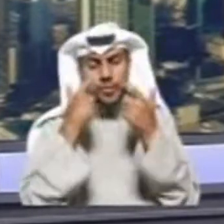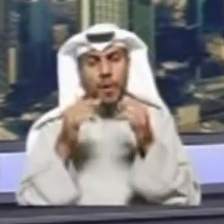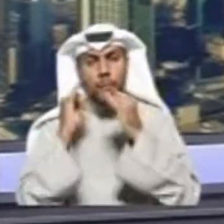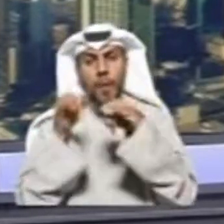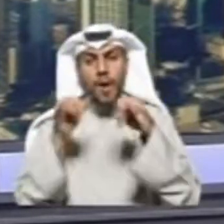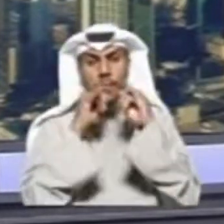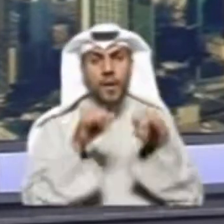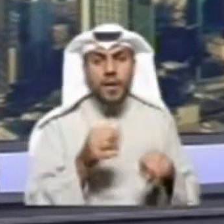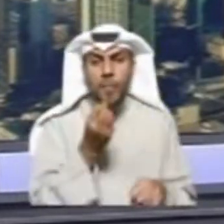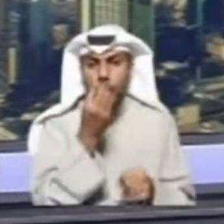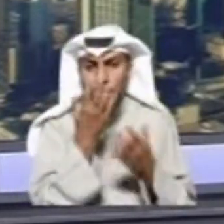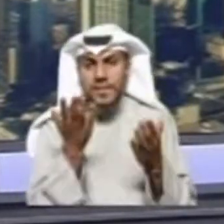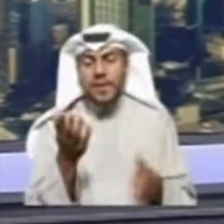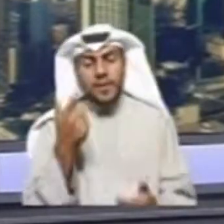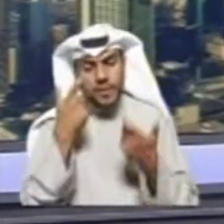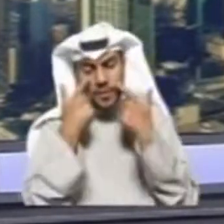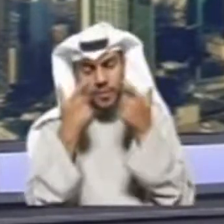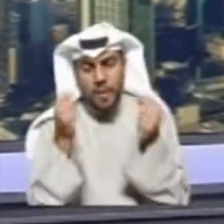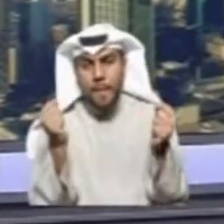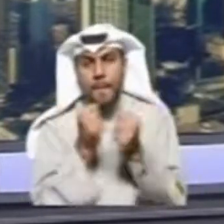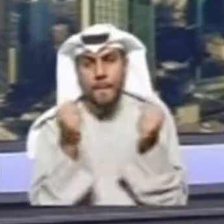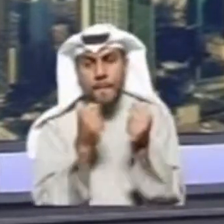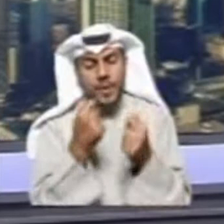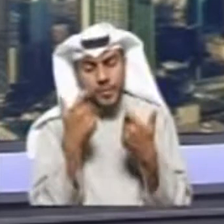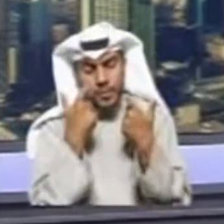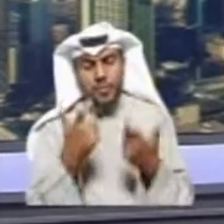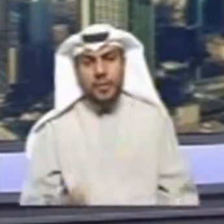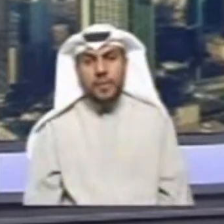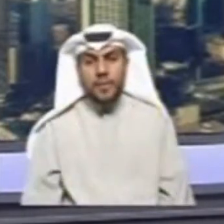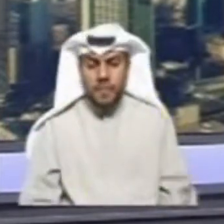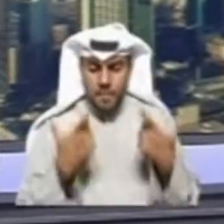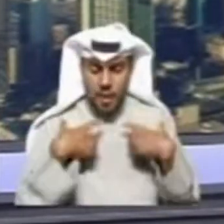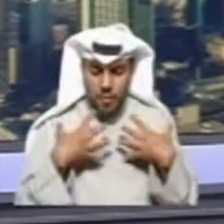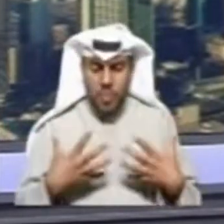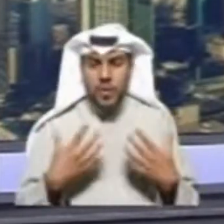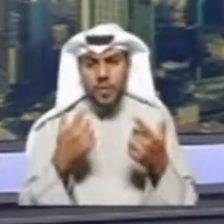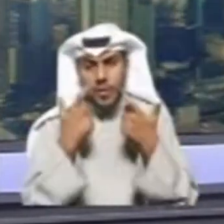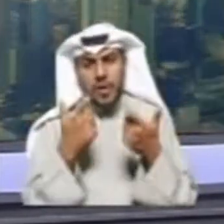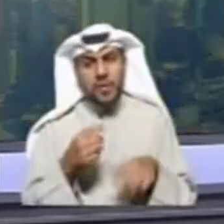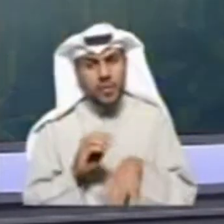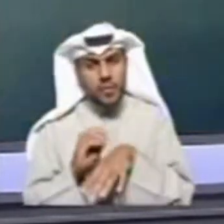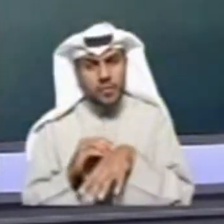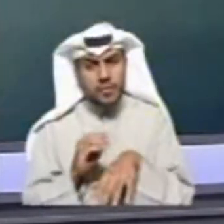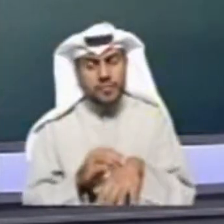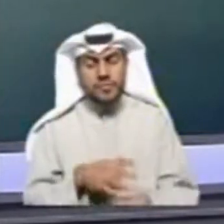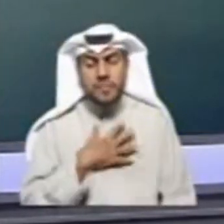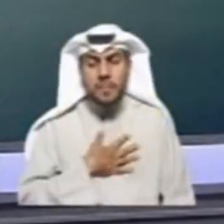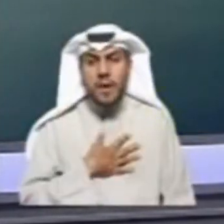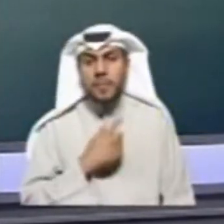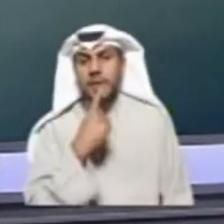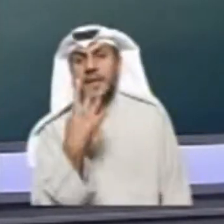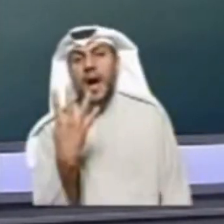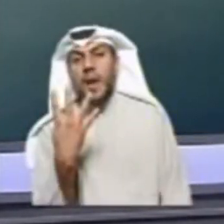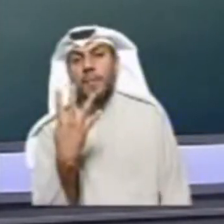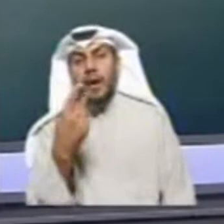المزارع، نتمنى أنهم يديرون بالهم يحسبون حساب البرد الليلة. متوقع أن تراوح درجات الحرارة الصغرى خاصة المحسوسة قد تصل إلى 4 درجات